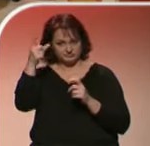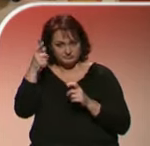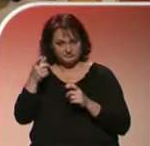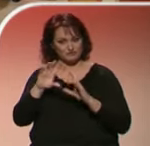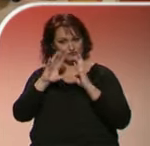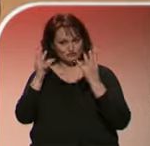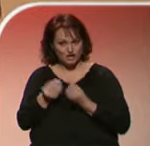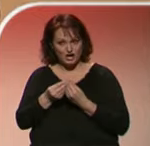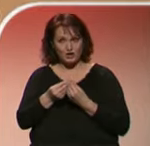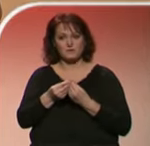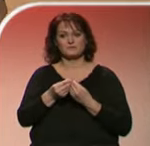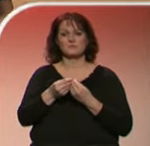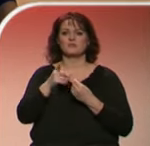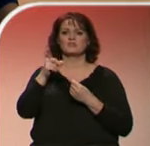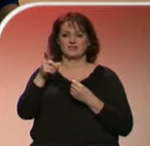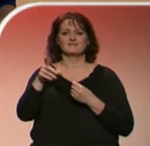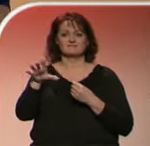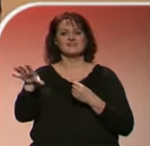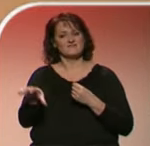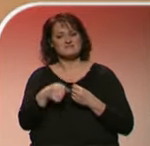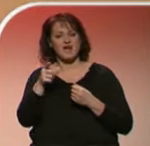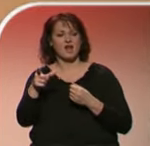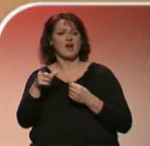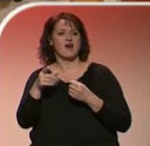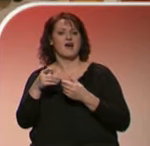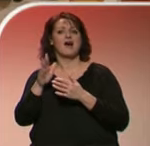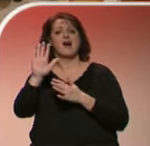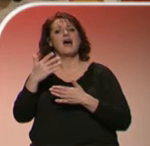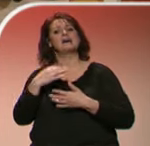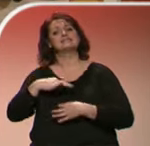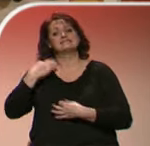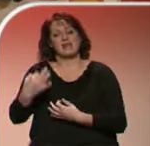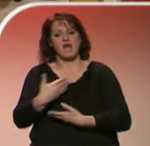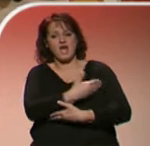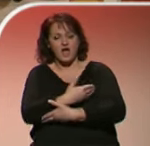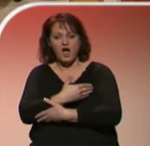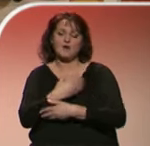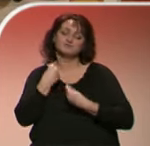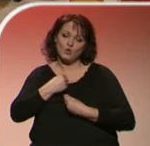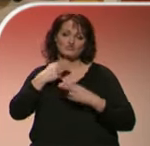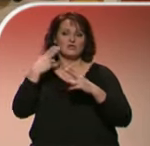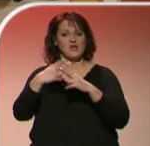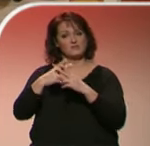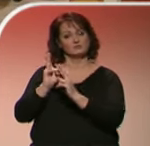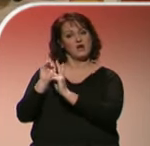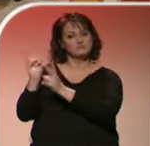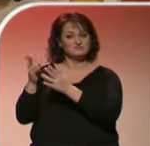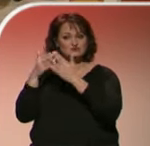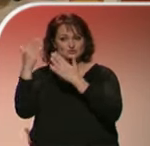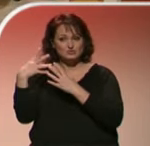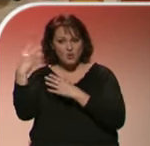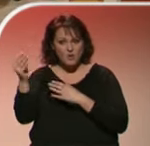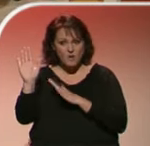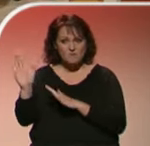Vy jste vzala Barunku, teda místo Elinky, protože Elinka je dceruška, která je nemocná. No, a to je její